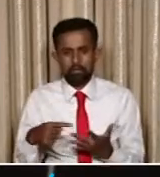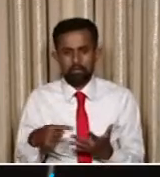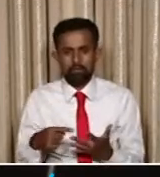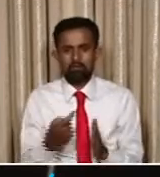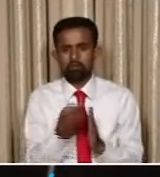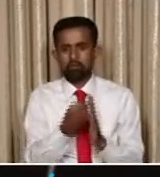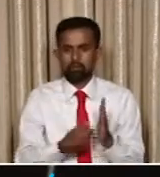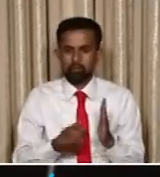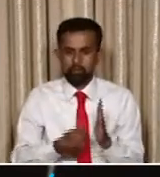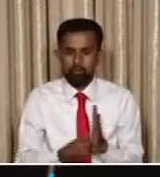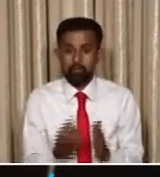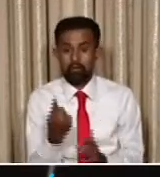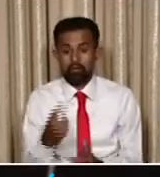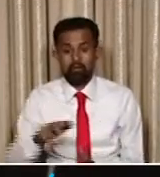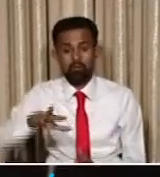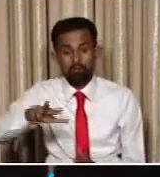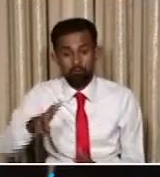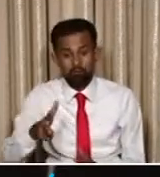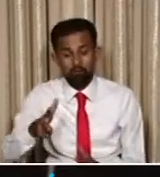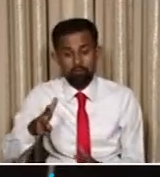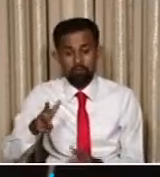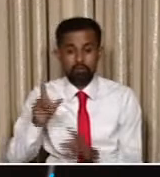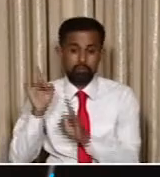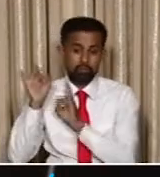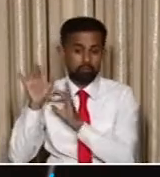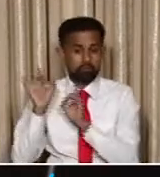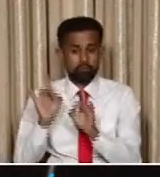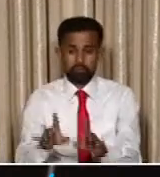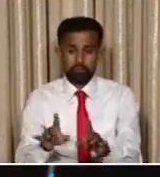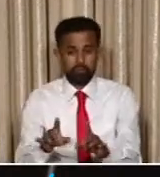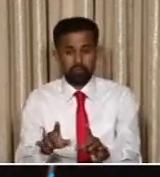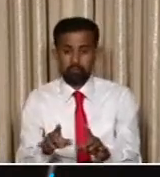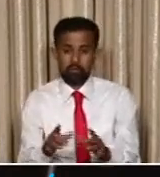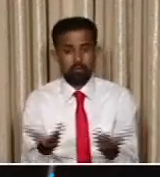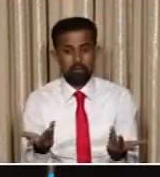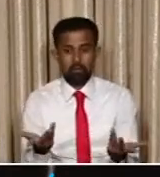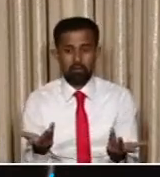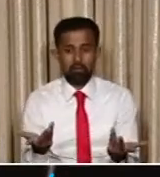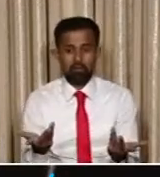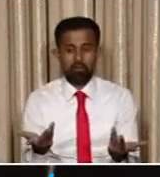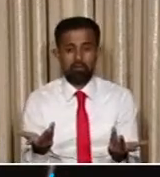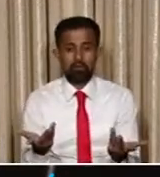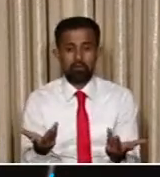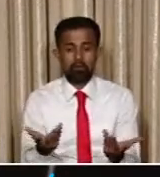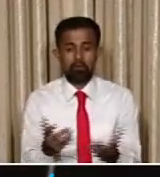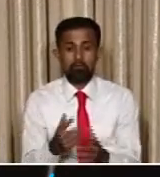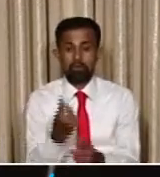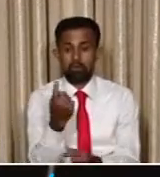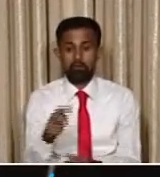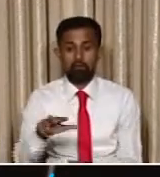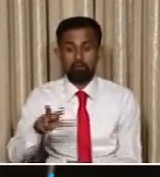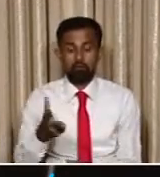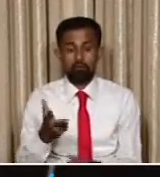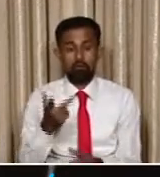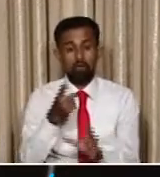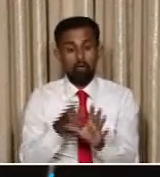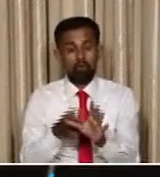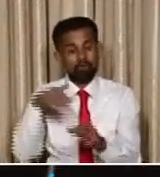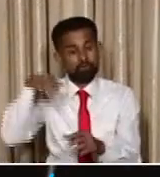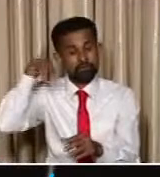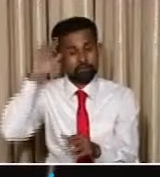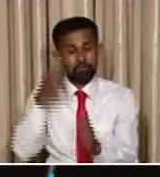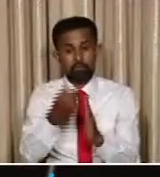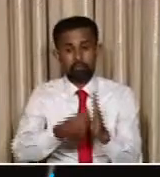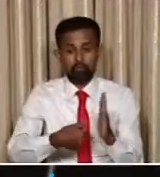अणपण एग्दास अटसिय गणंगल्ट गेलपेनेवा अपिट अद गेलपेन्ने नै मे एग्दास अटसिय गणंगल गेनापु